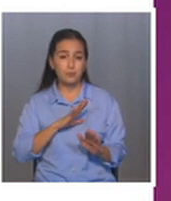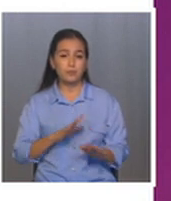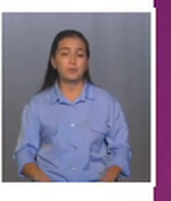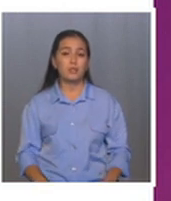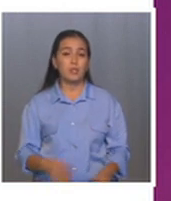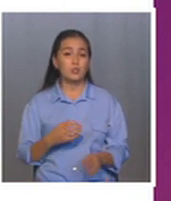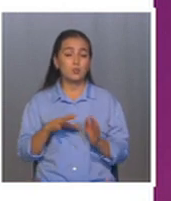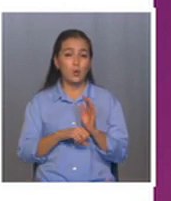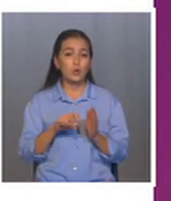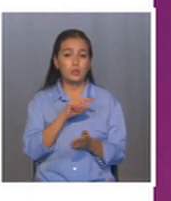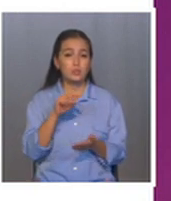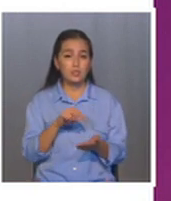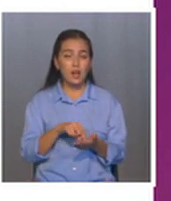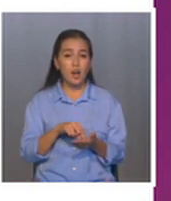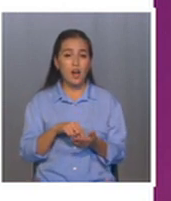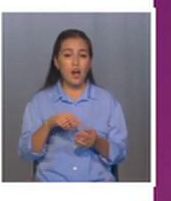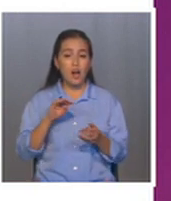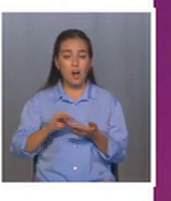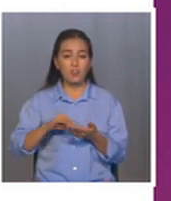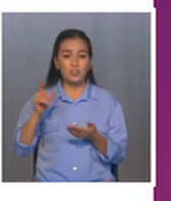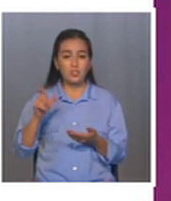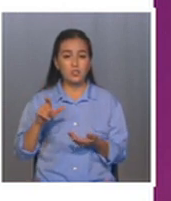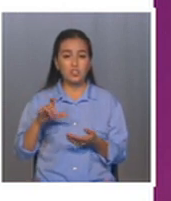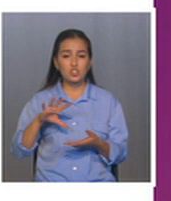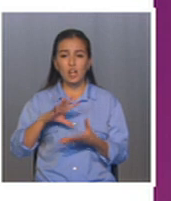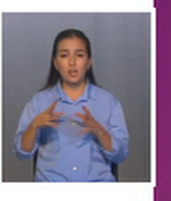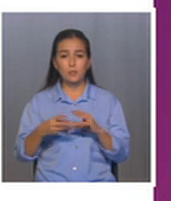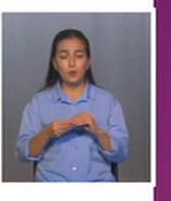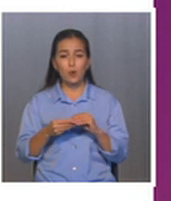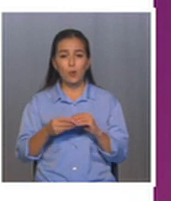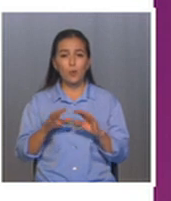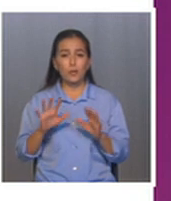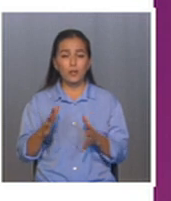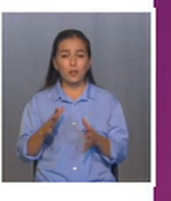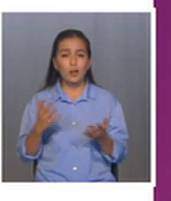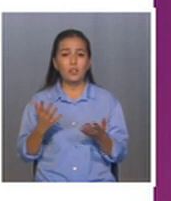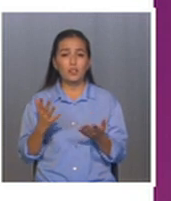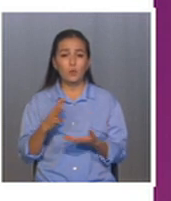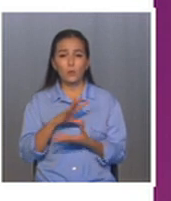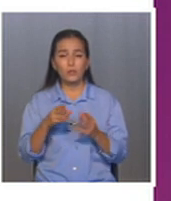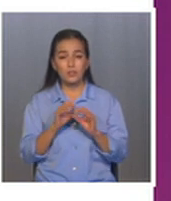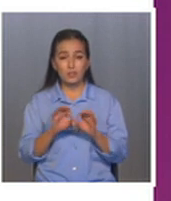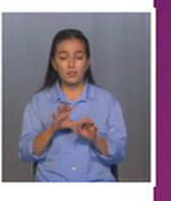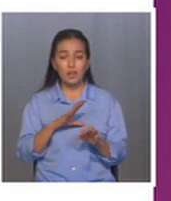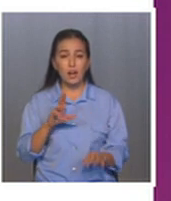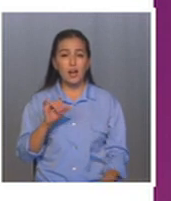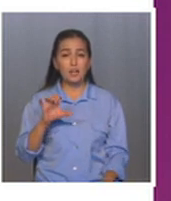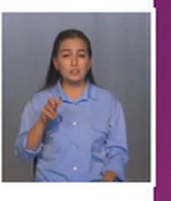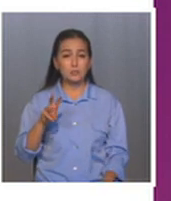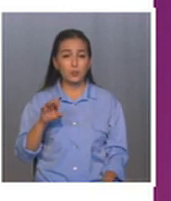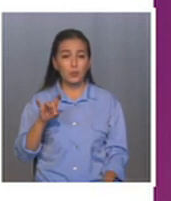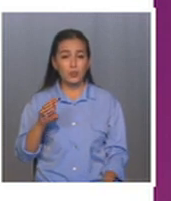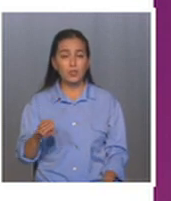Соңғы сұрақ автор жалпы оқиғаны қалай қортындылайды. Оған жауап, Қасым Төре түркі мылтығын